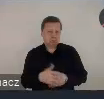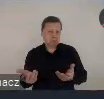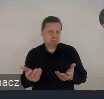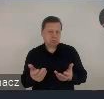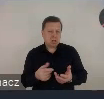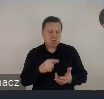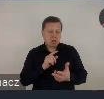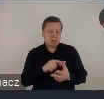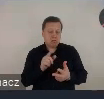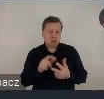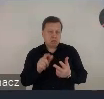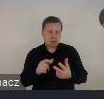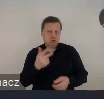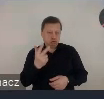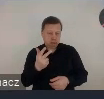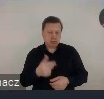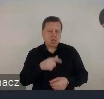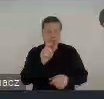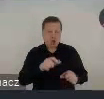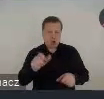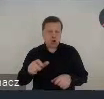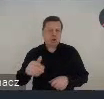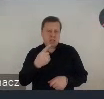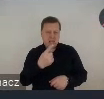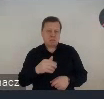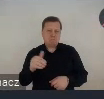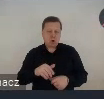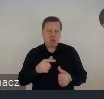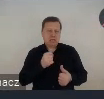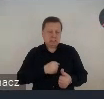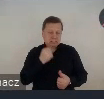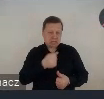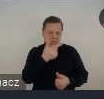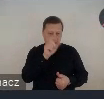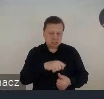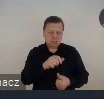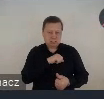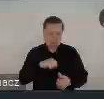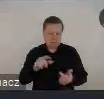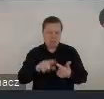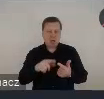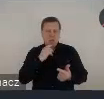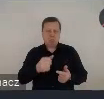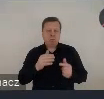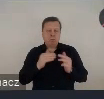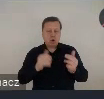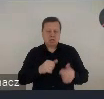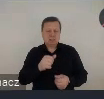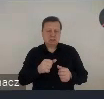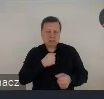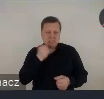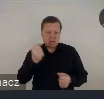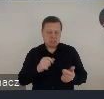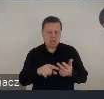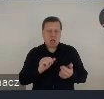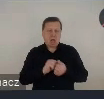wymienione osoby, które mogą jednoosobowo reprezentować cech, czyli albo starszy jednoosobowo, albo podstarszy, albo dyrektor biura. No, tak